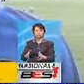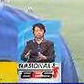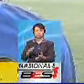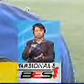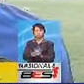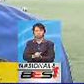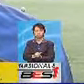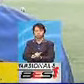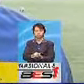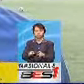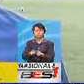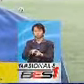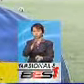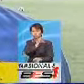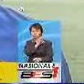dinilai